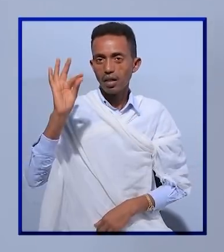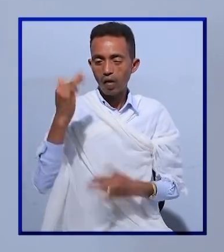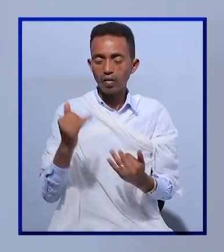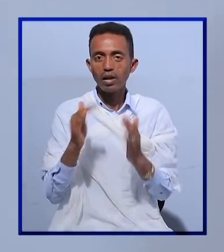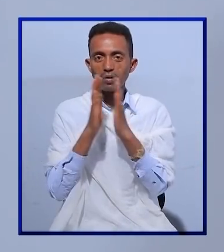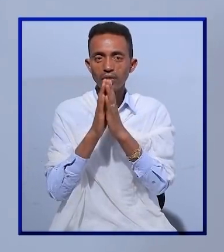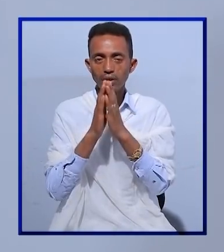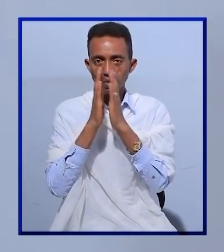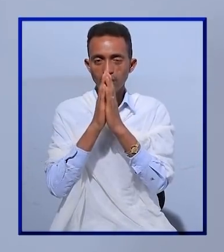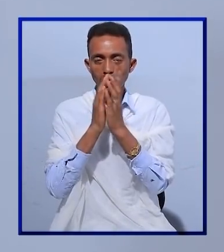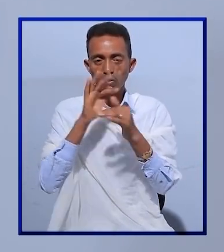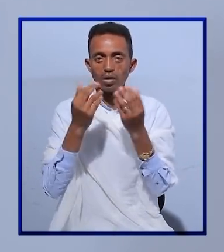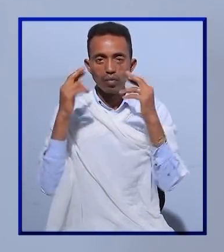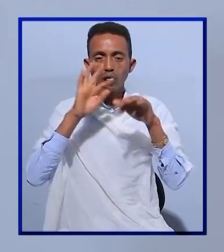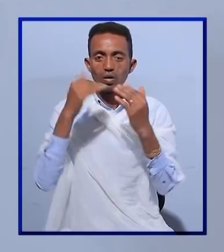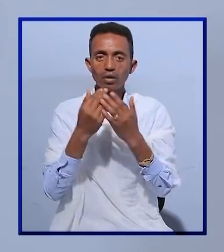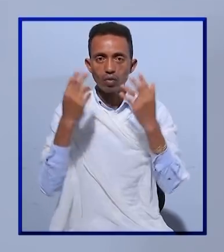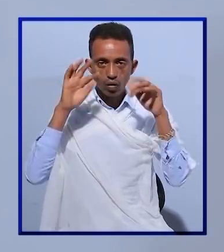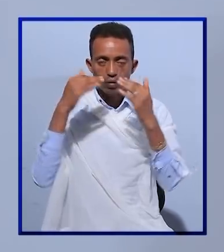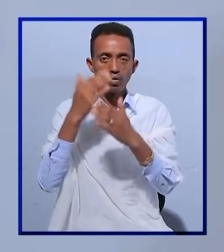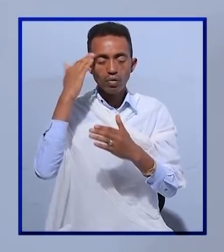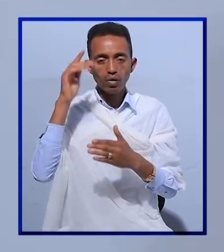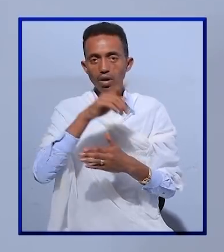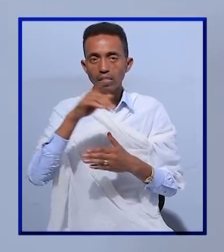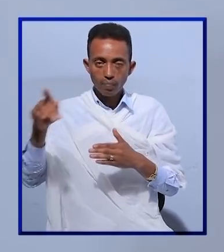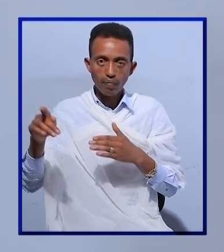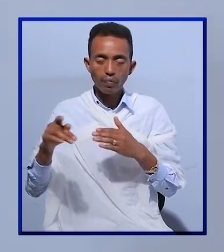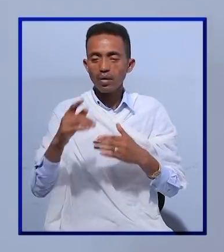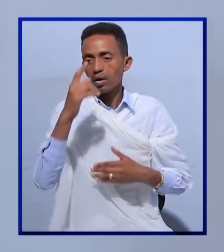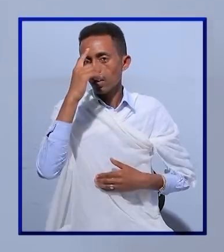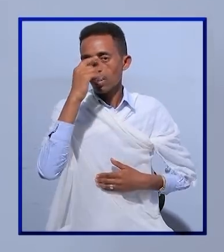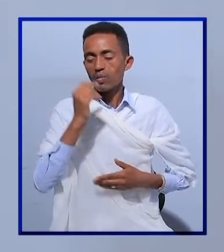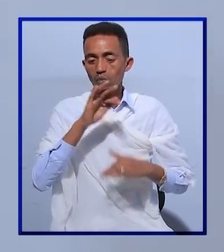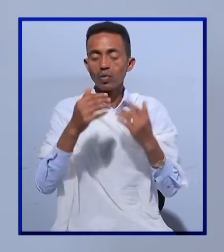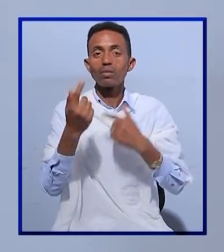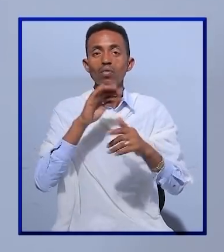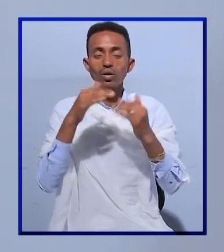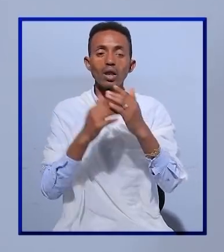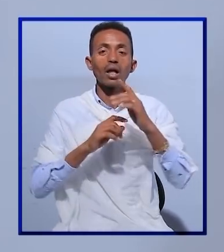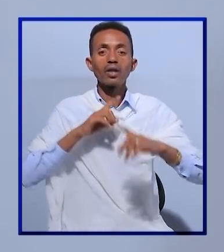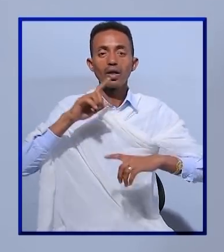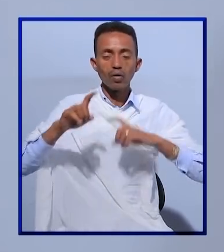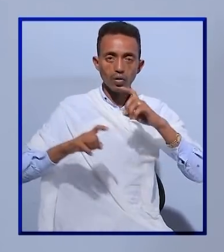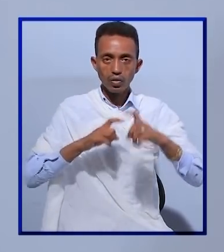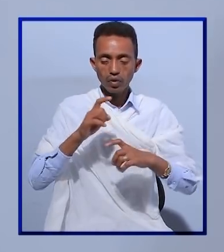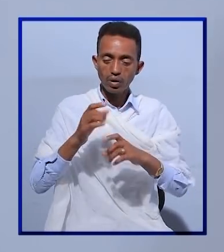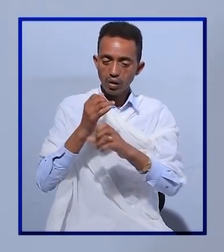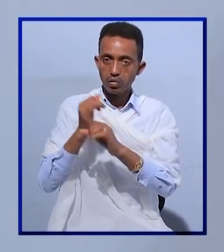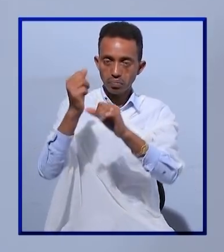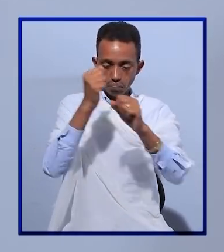ላይ ተገኝተናል። የጸበል ጻድቅ ሰዓታችን ተመልካቾቻችን እንደምታውቁት ከእናንተ ከምእመናን የሚመጡ